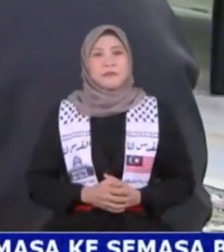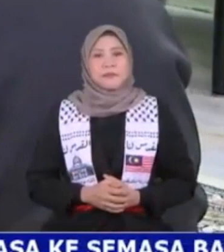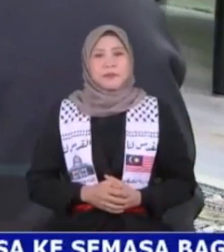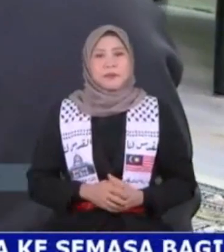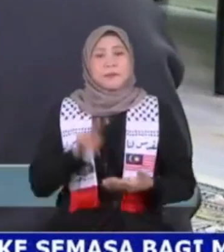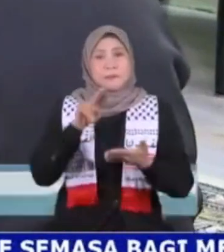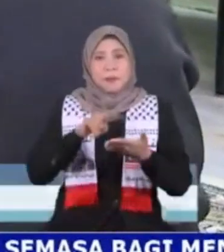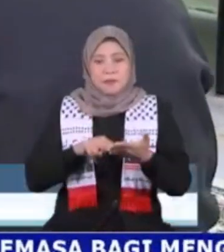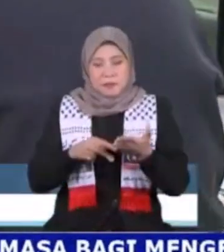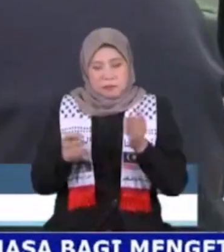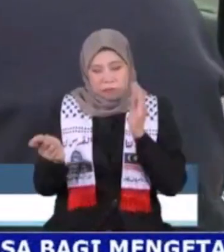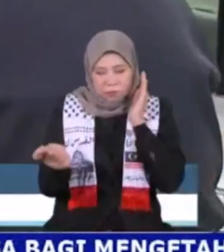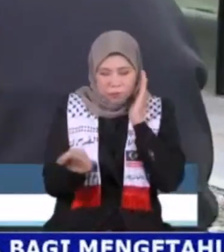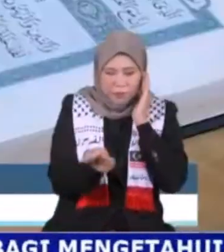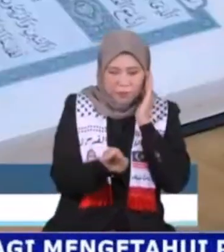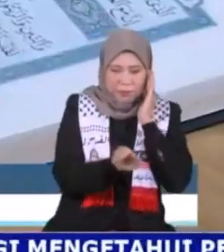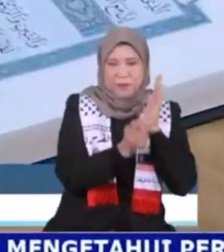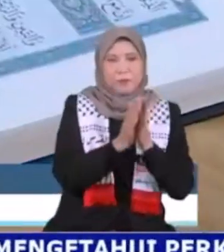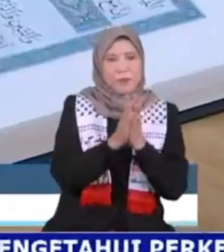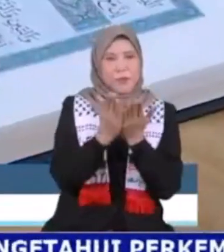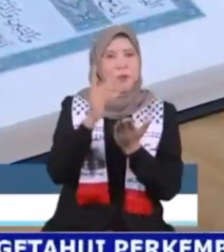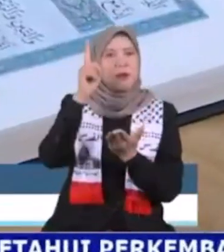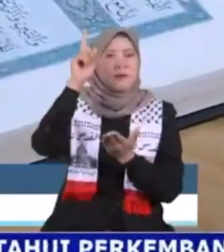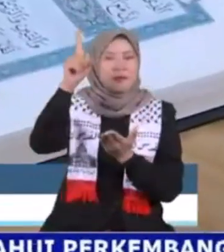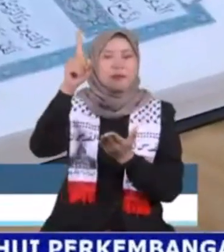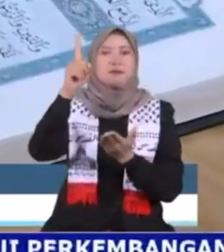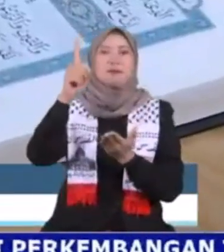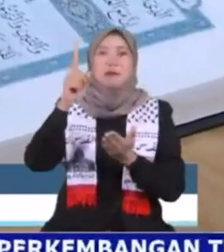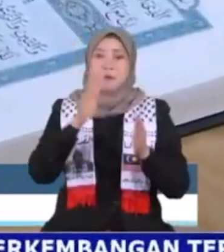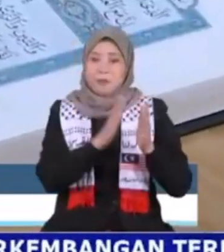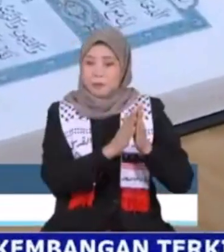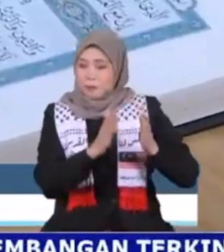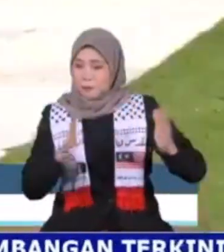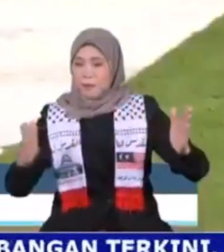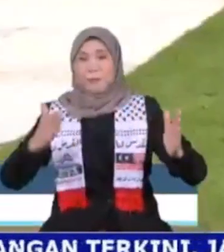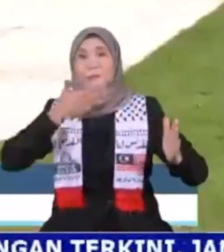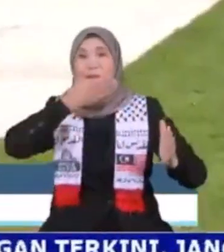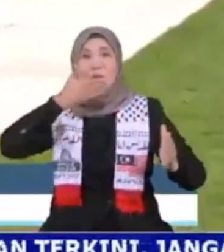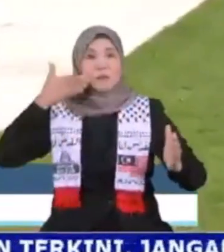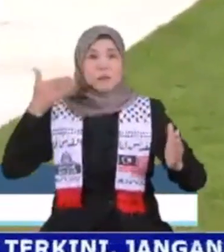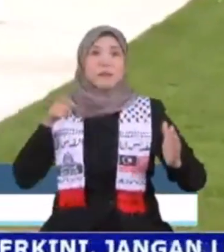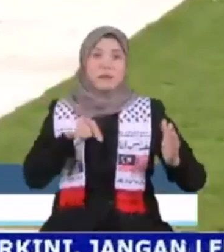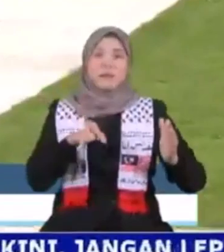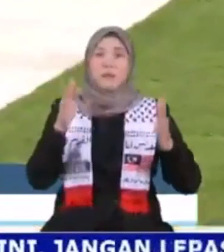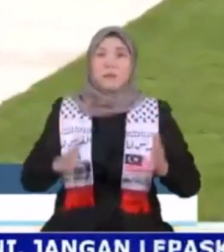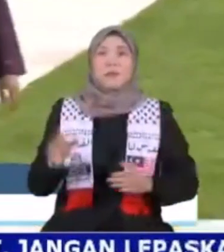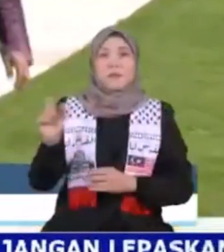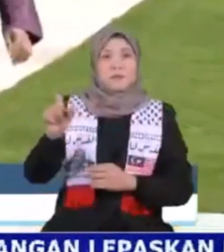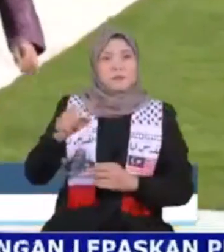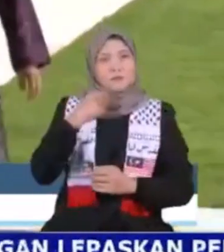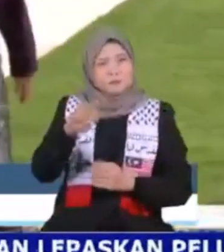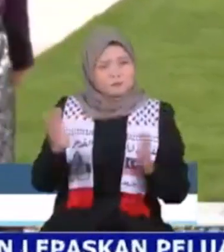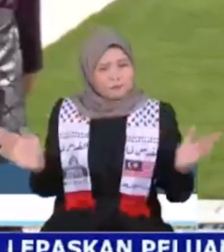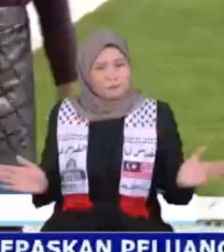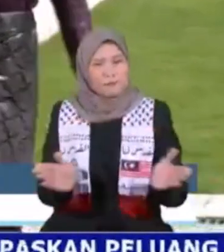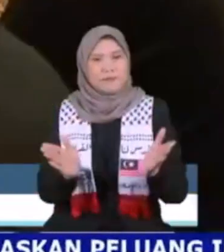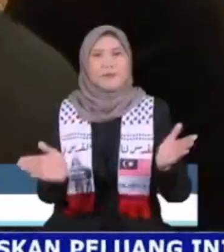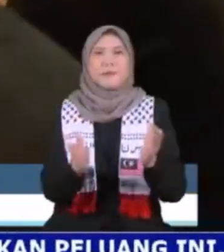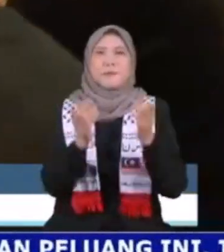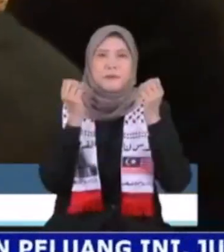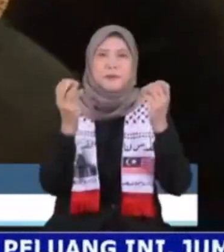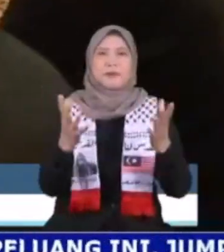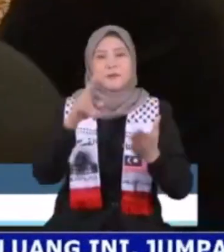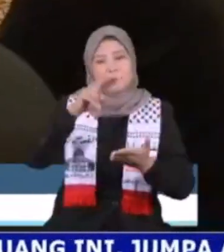Membaca Al-Quran sangat sinonim sepanjang menjalani ibadah puasa di mana umat Islam diseru untuk